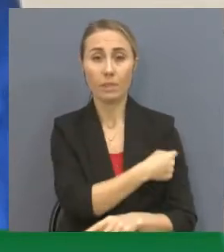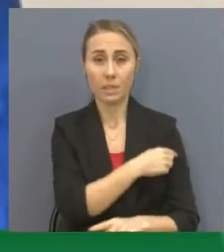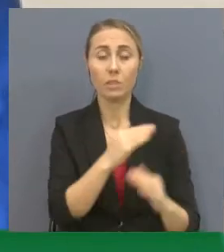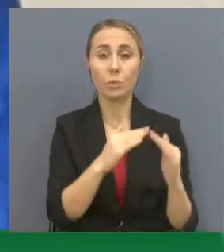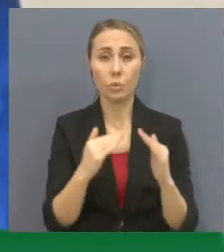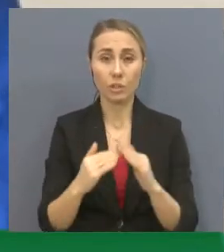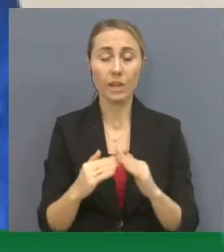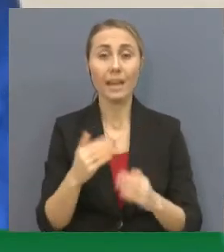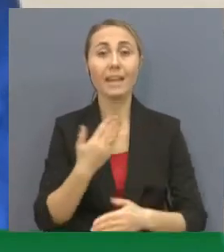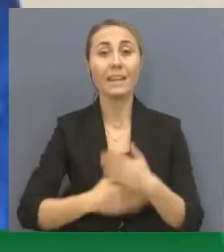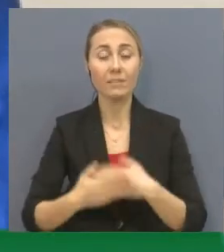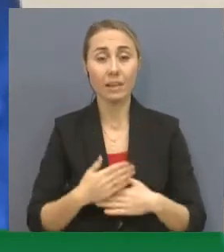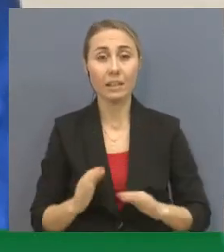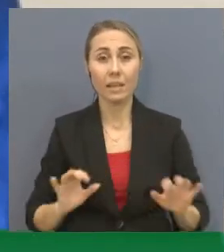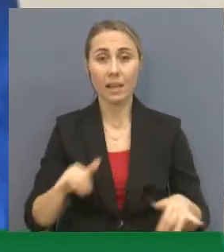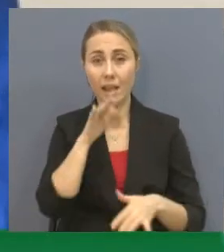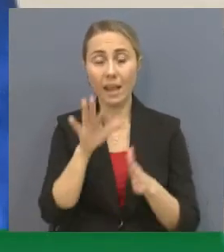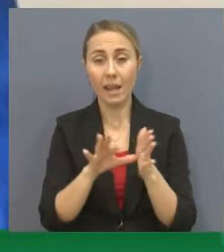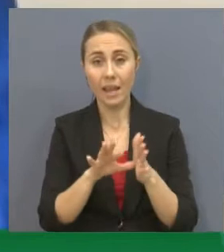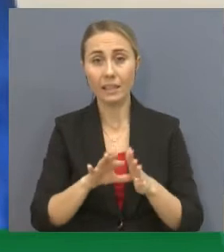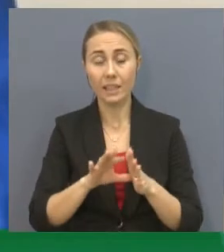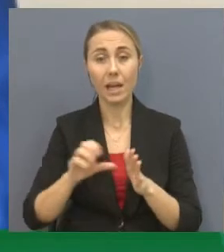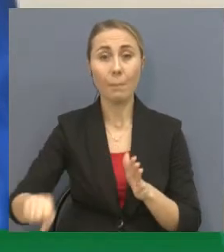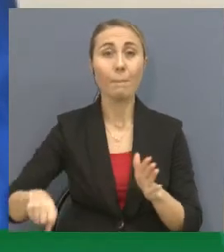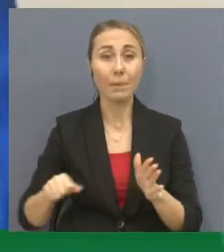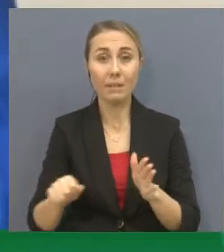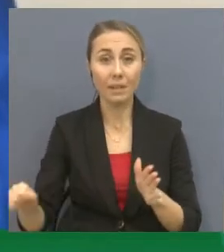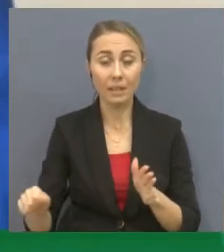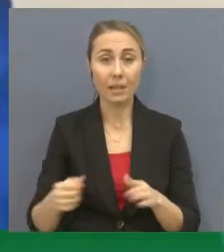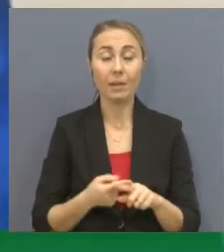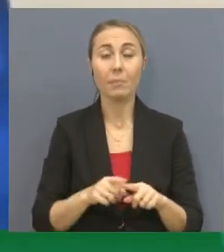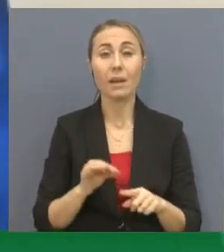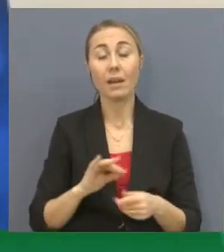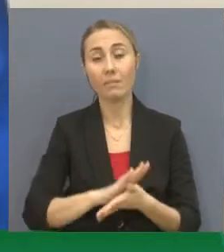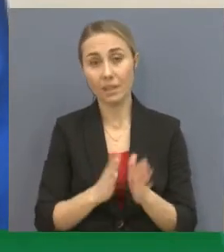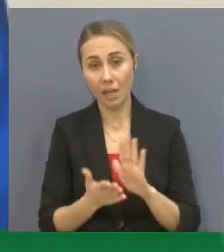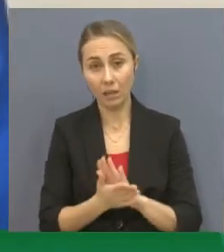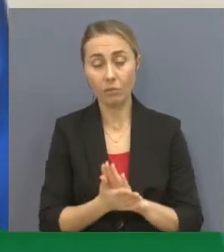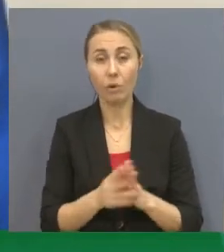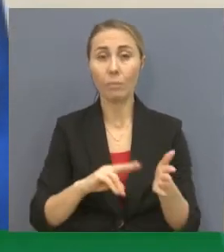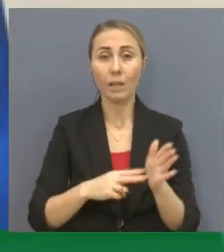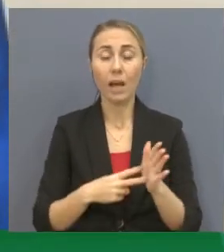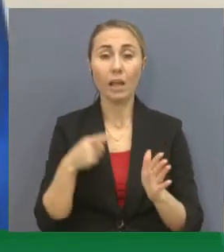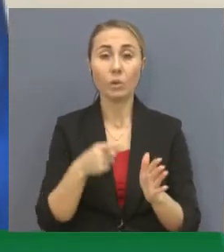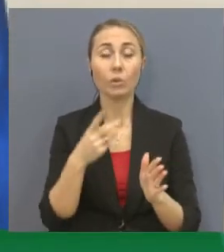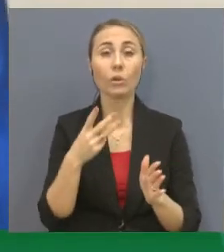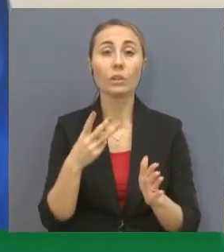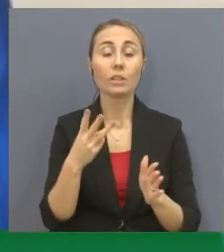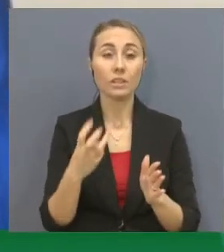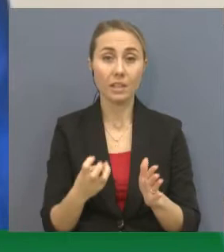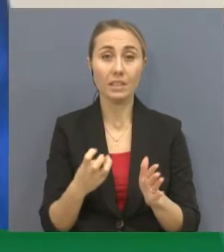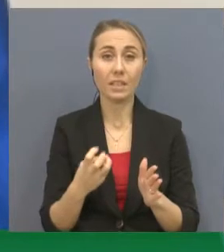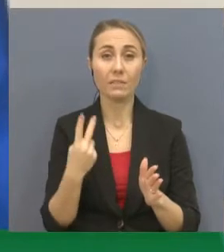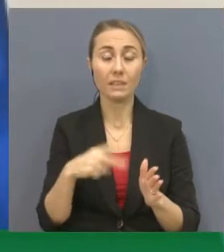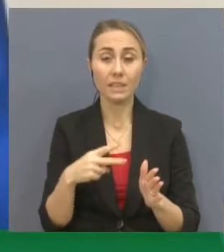инвалидными колясками с электроприводом в рамках договора планируется поставка 1 тысяча триста двадцать единиц и